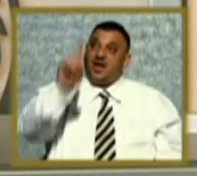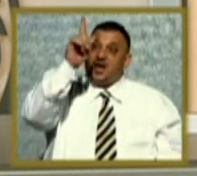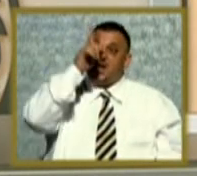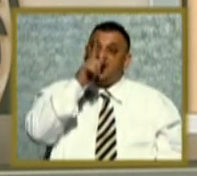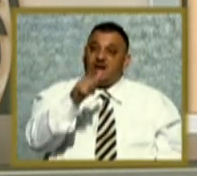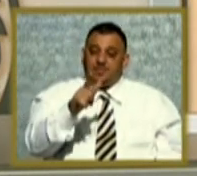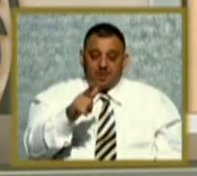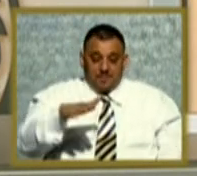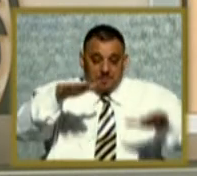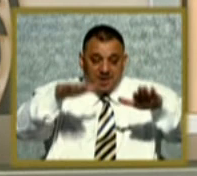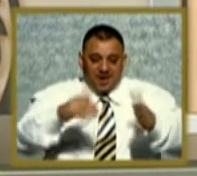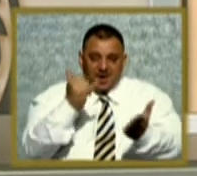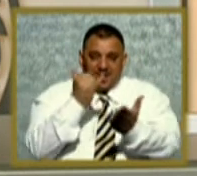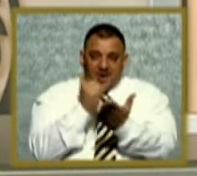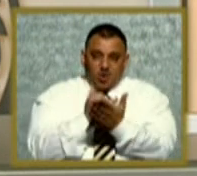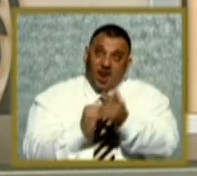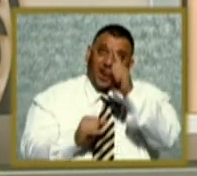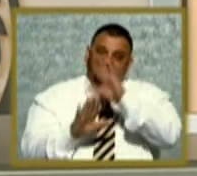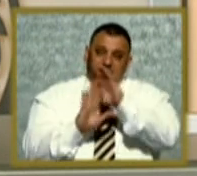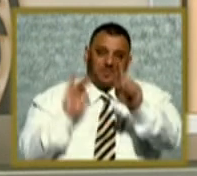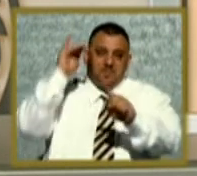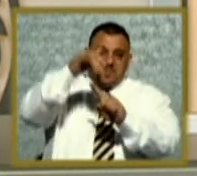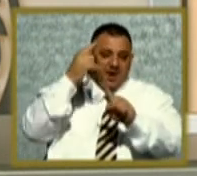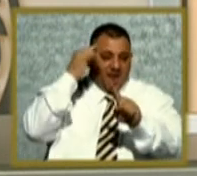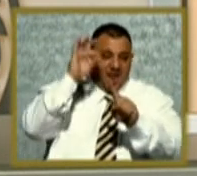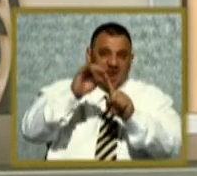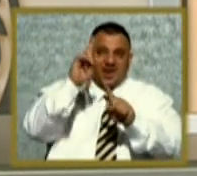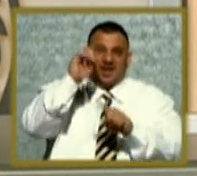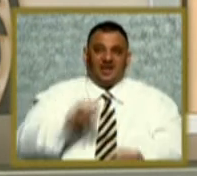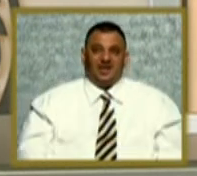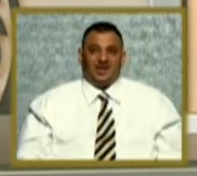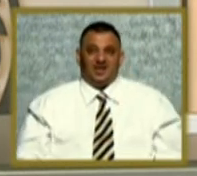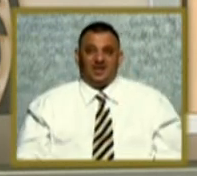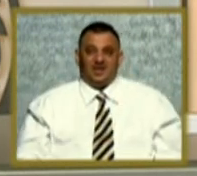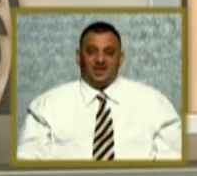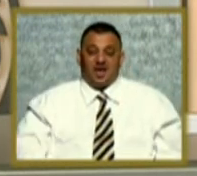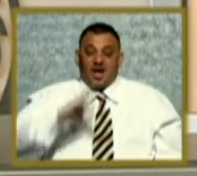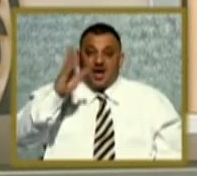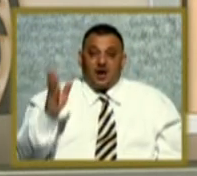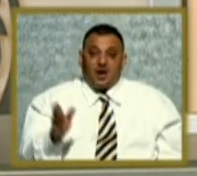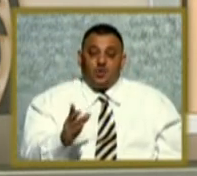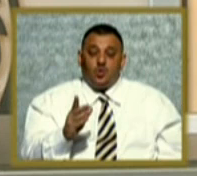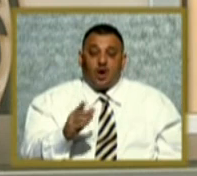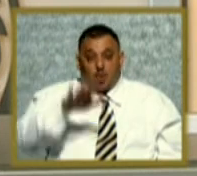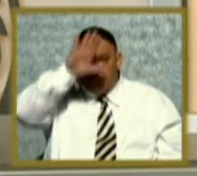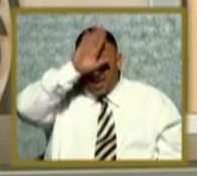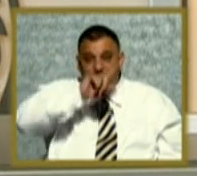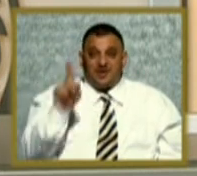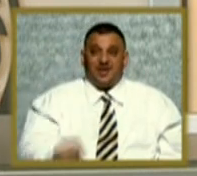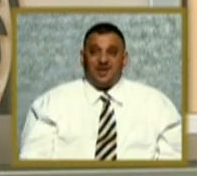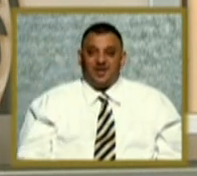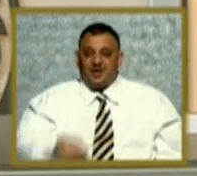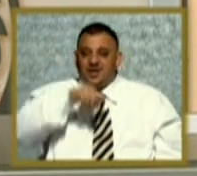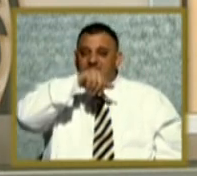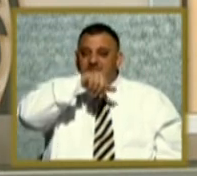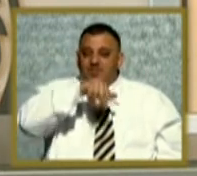وتقدس وعلا لا يطلع على الغيب إلا من شاء من عباده، إلا من شاء من رسول أو ملك. ولذلك رسولنا صلى الله عليه